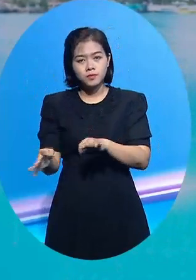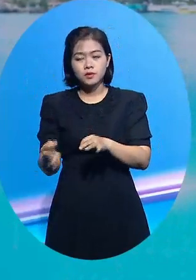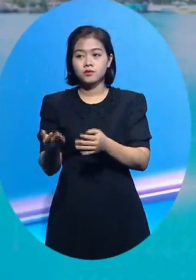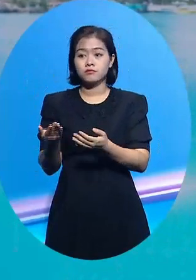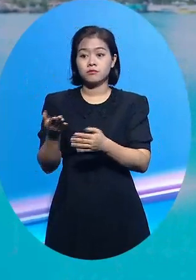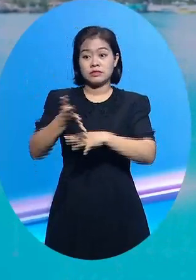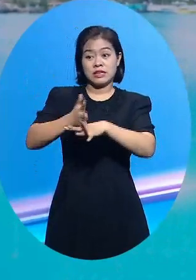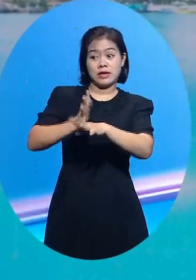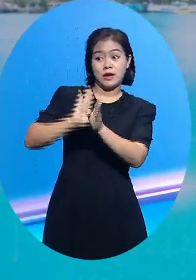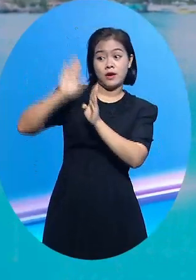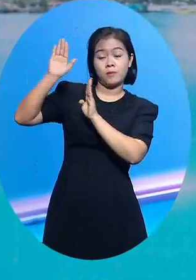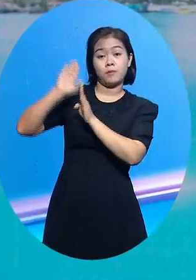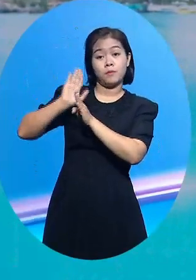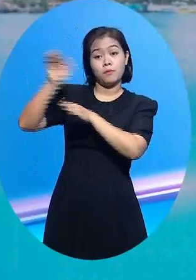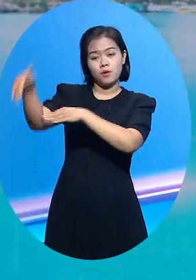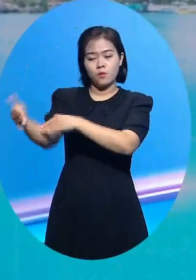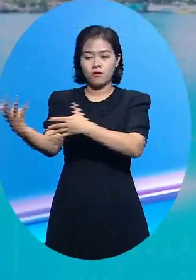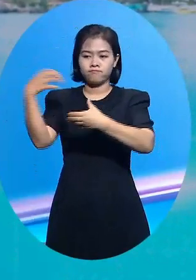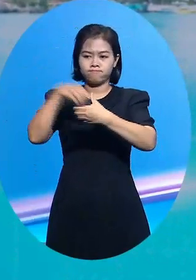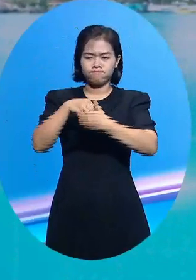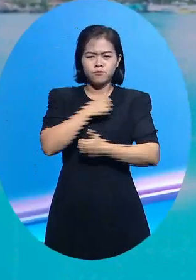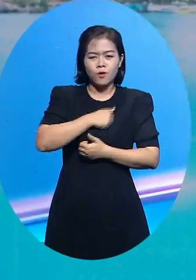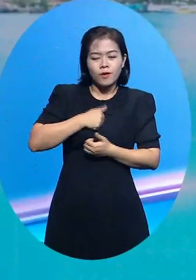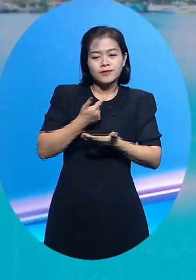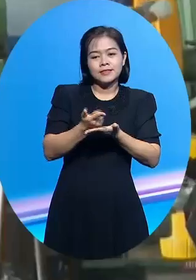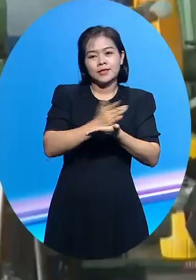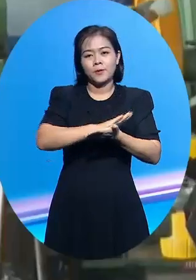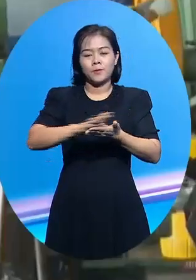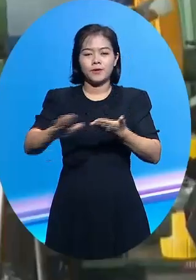khăn, lấy lại tăng trưởng mạnh mẽ vốn có.